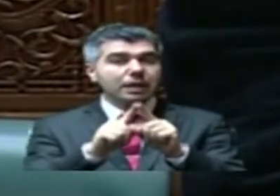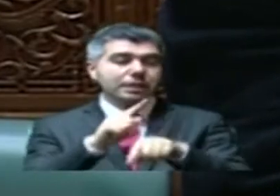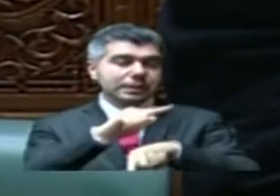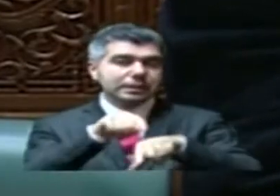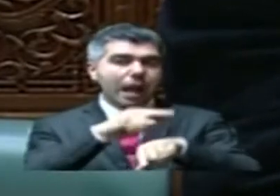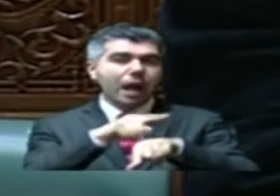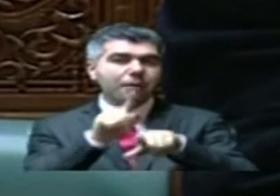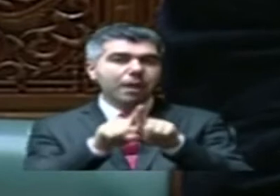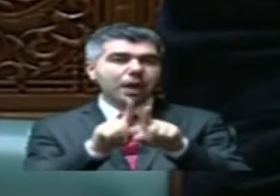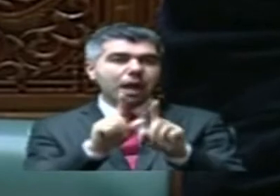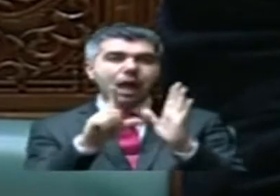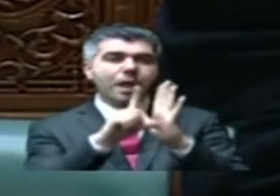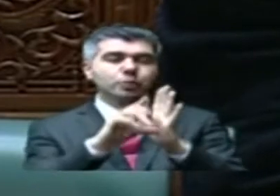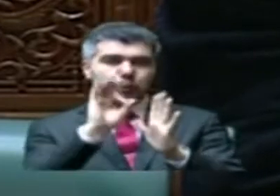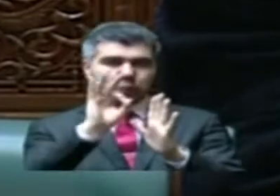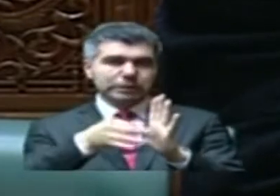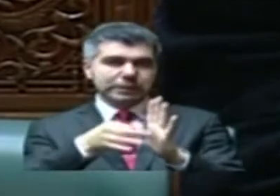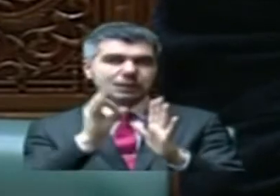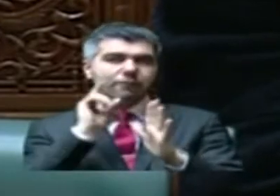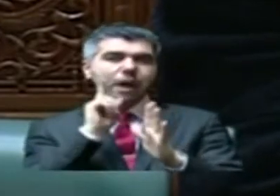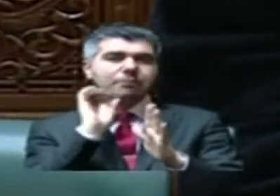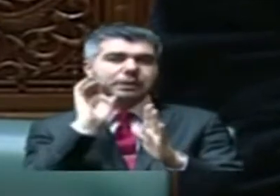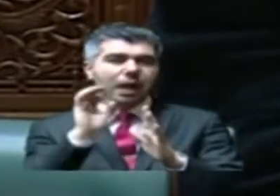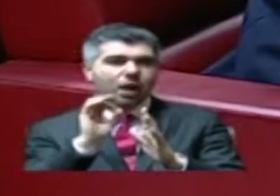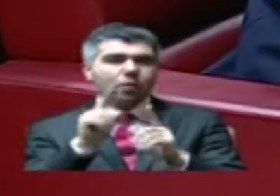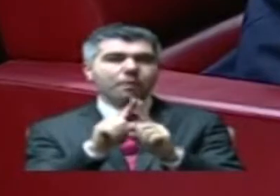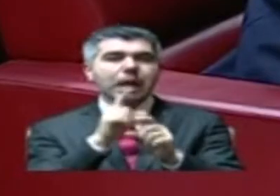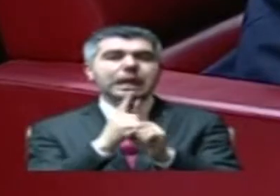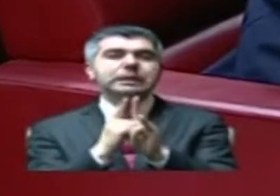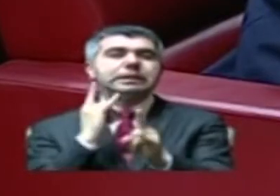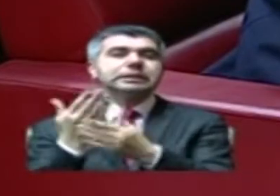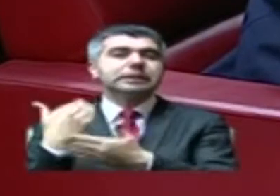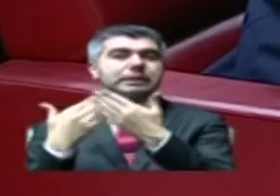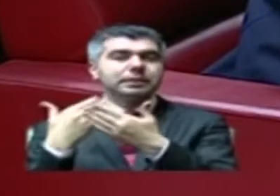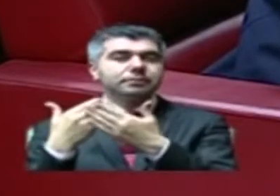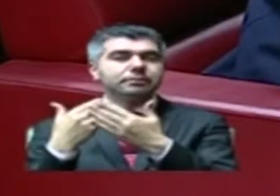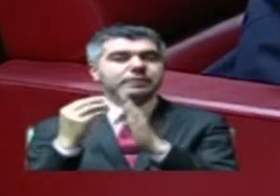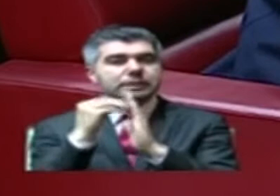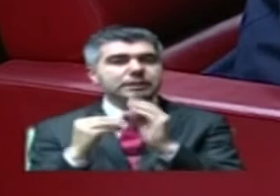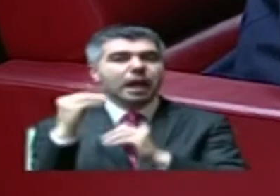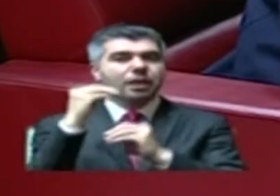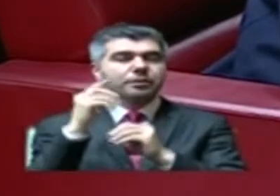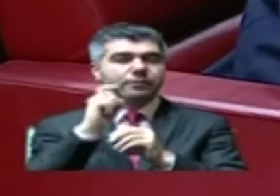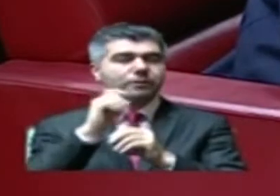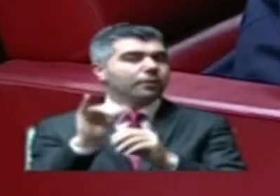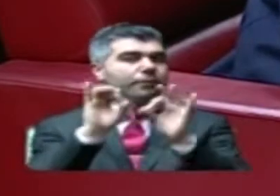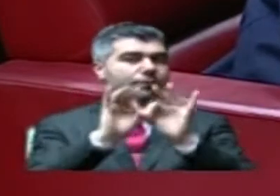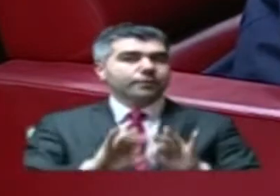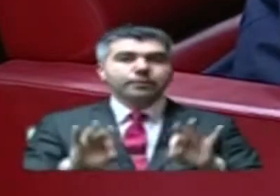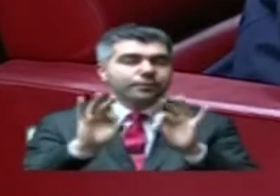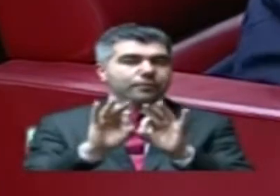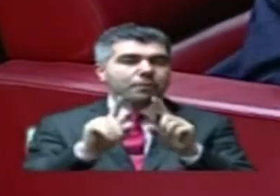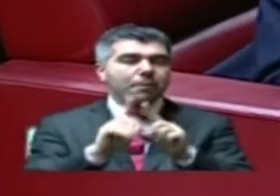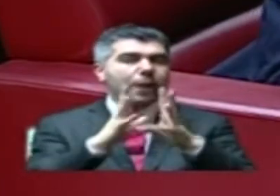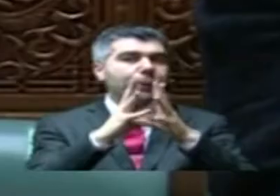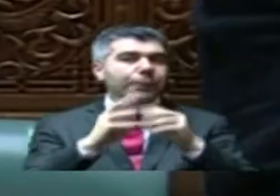وكما يسجل حرمانها أيضا وحرمانهن من الامتياز الأقدمية. أما فيما يخص التغطية الاجتماعية فإننا نسجل غيابا واضحا